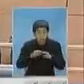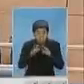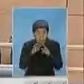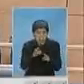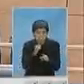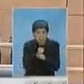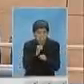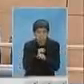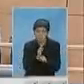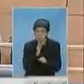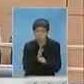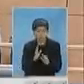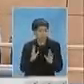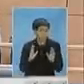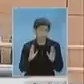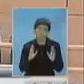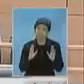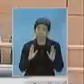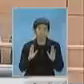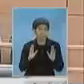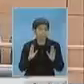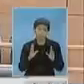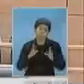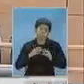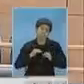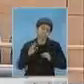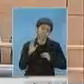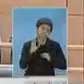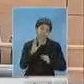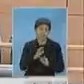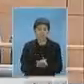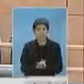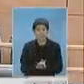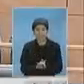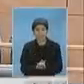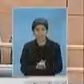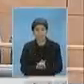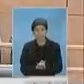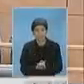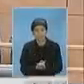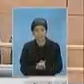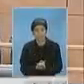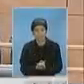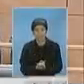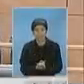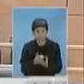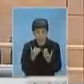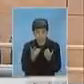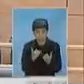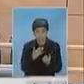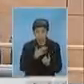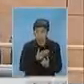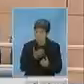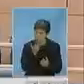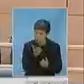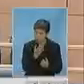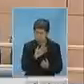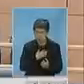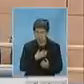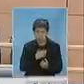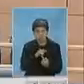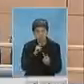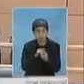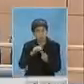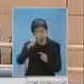การยุติธรรมรับไม่ได้เพราะฉะนั้นสิ่งที่ผมเรียกร้องต่อ